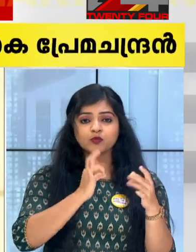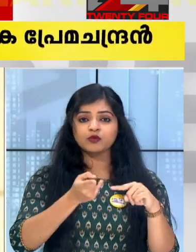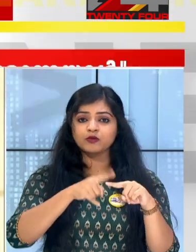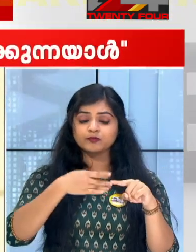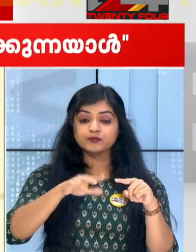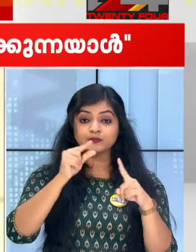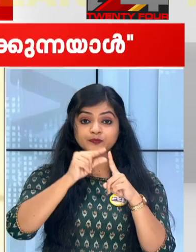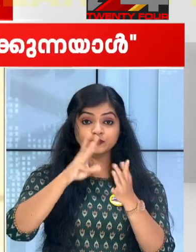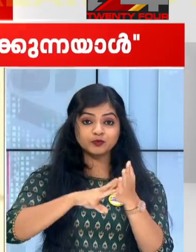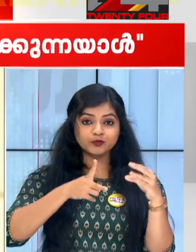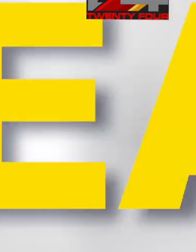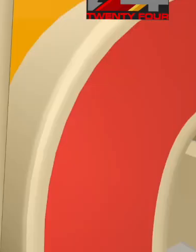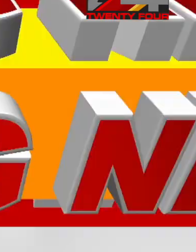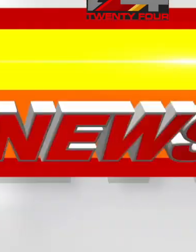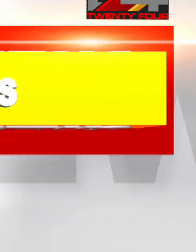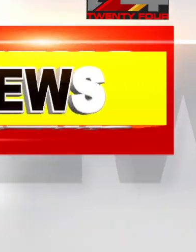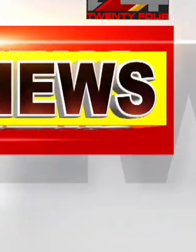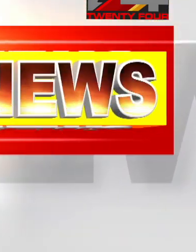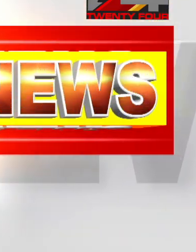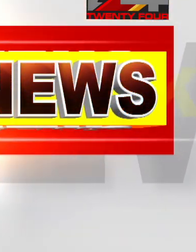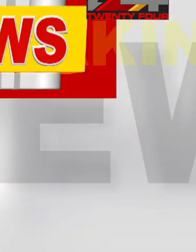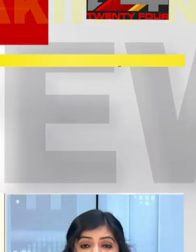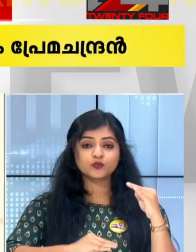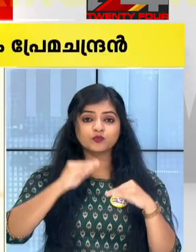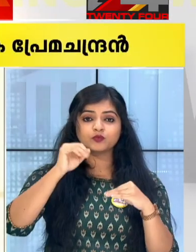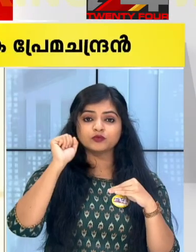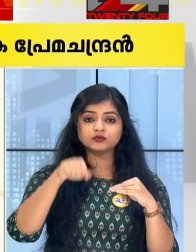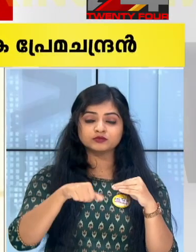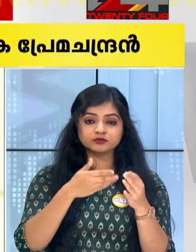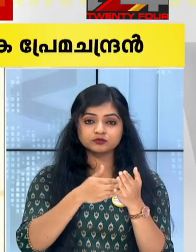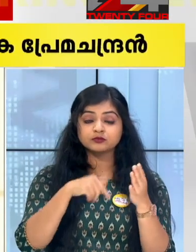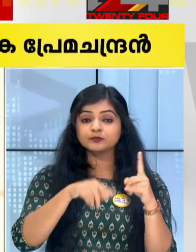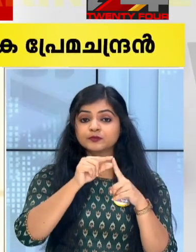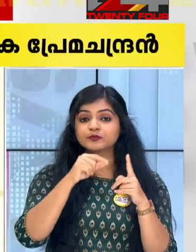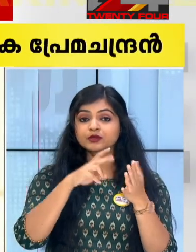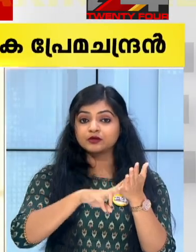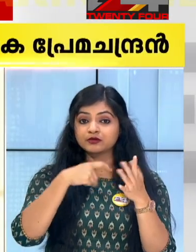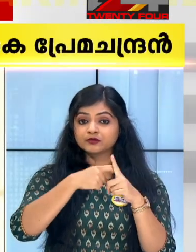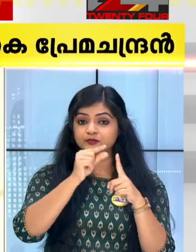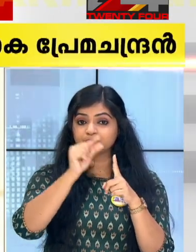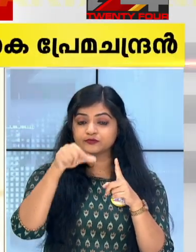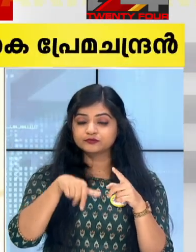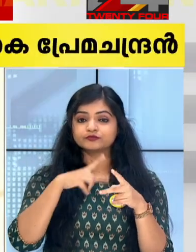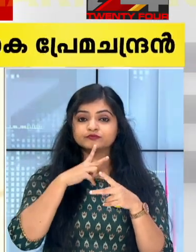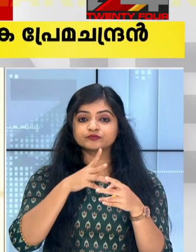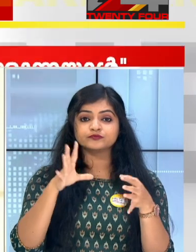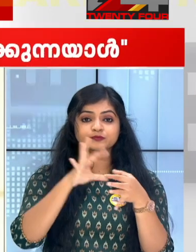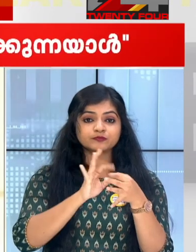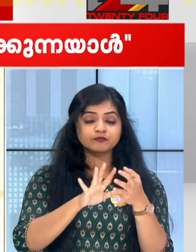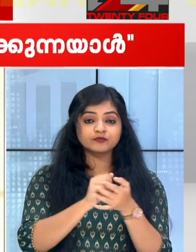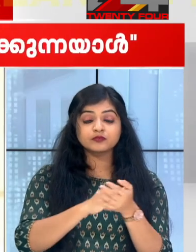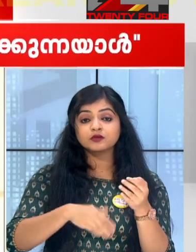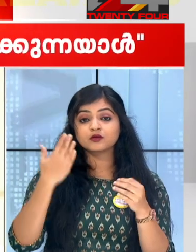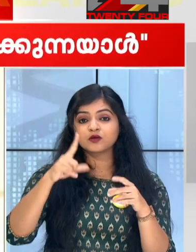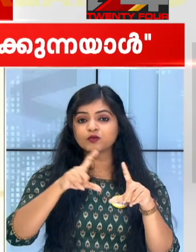ചെയ്തതോടെ ഈ പദ്ധതിയുടെ പ്രാധാന്യവും ഗൗരവവും വർദ്ധിക്കുന്നുണ്ട് എന്നുകൂടി NK പ്രേമചന്ദ്രൻ കൂട്ടിച്ചേർക്കുന്നുണ്ട്. നേരത്തെ ഈ ലോക്സഭാ